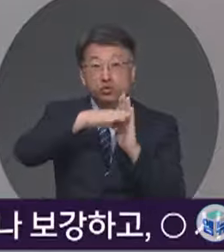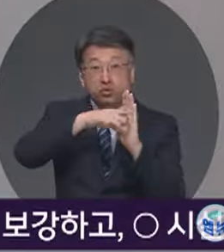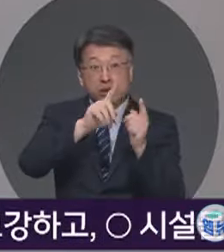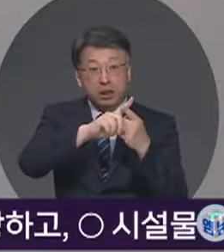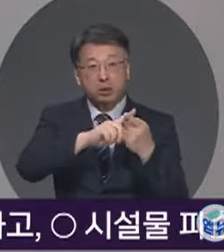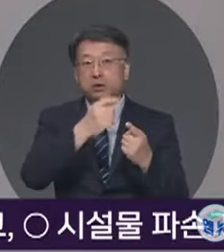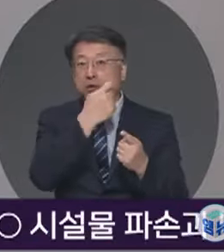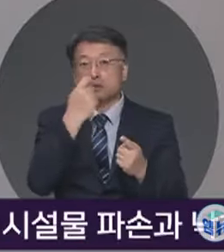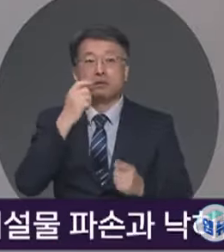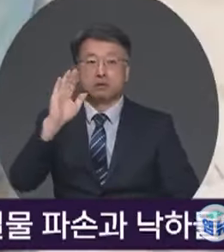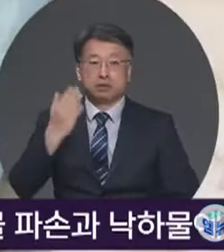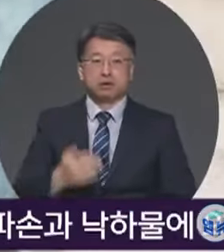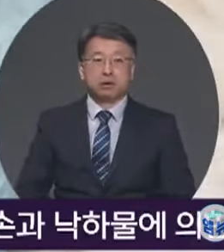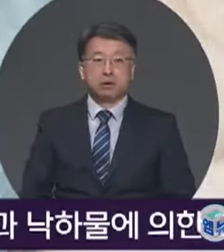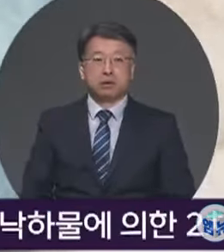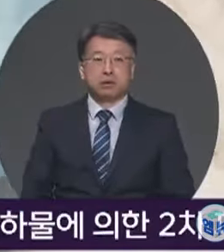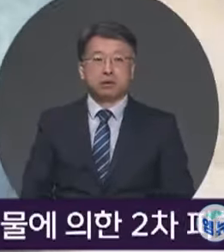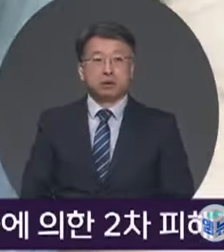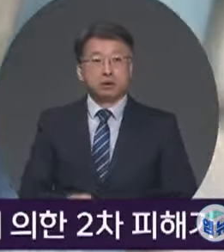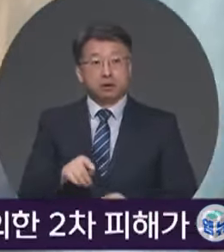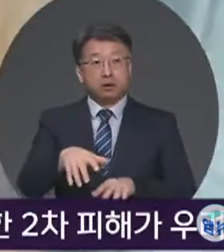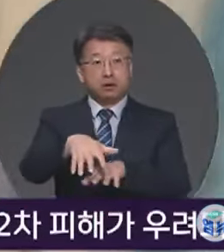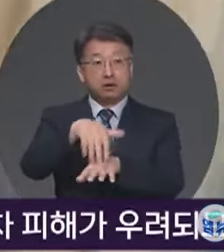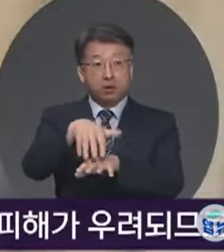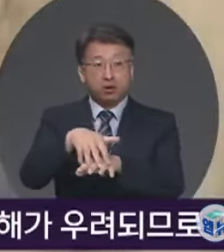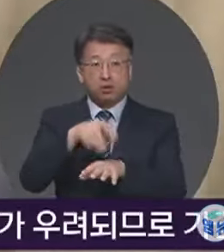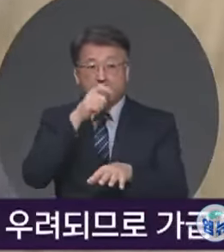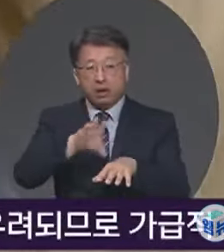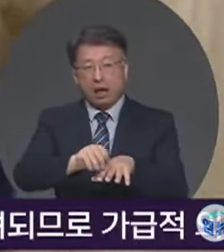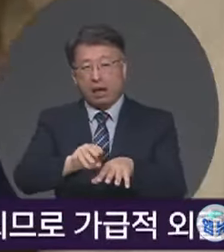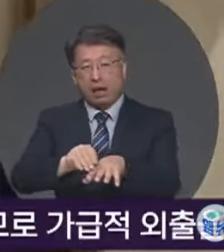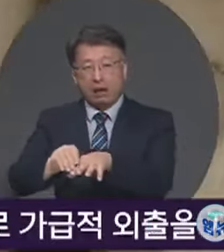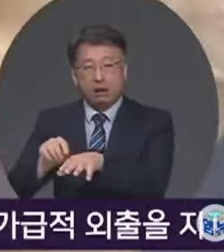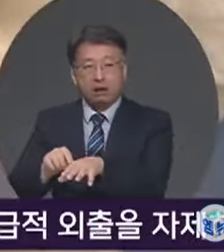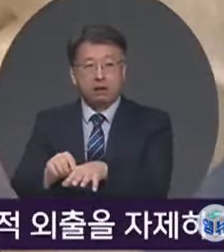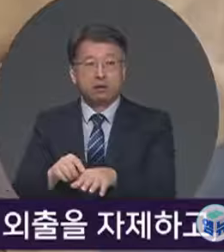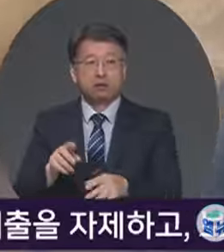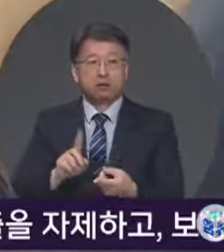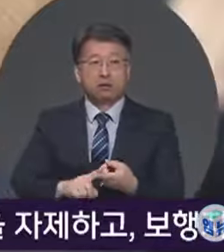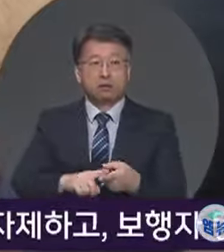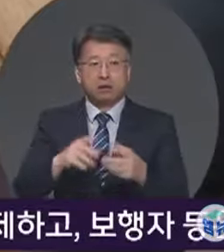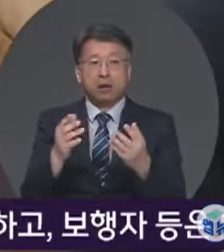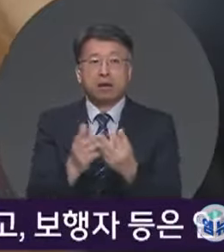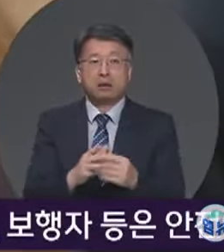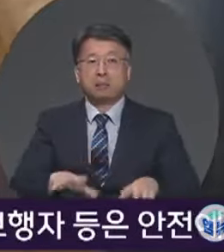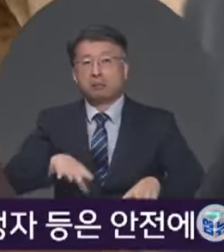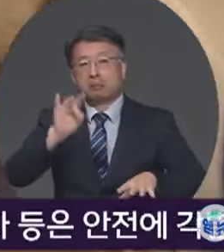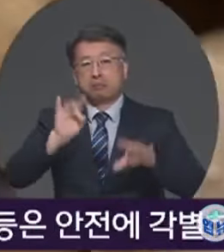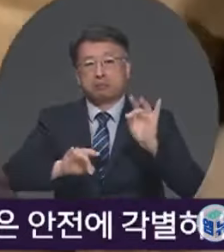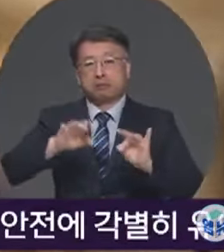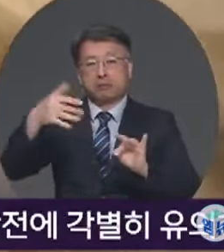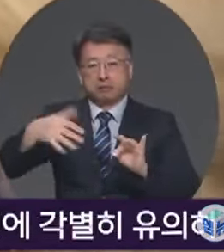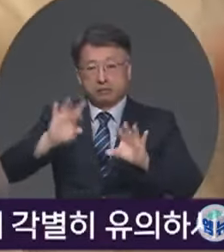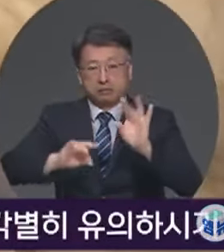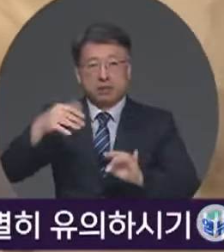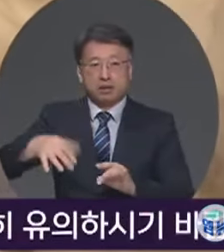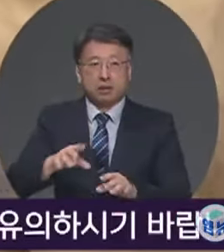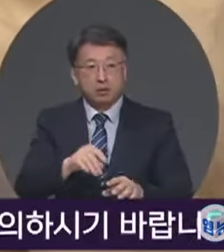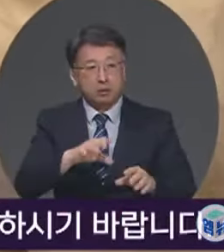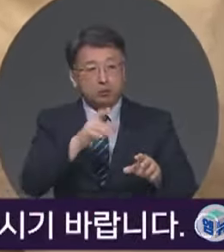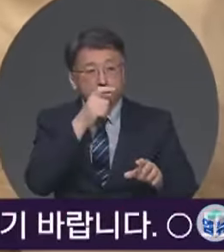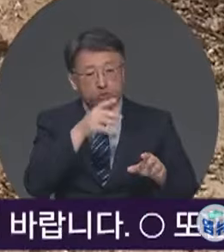남아 있습니다. 원단 여기 물이 다 돼가지고 여기 지금 드러나는 거예요. 여기 보세요. 아주